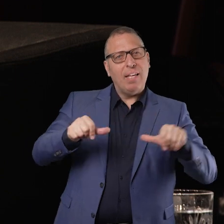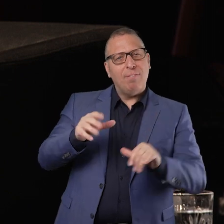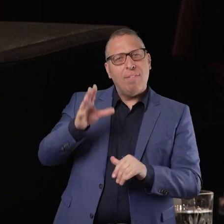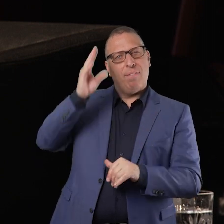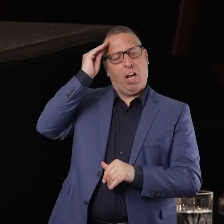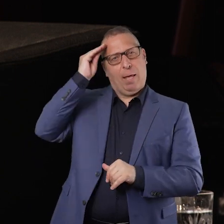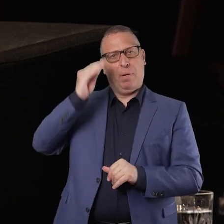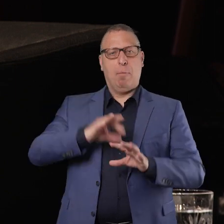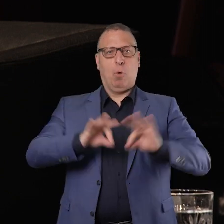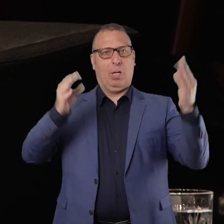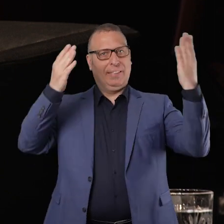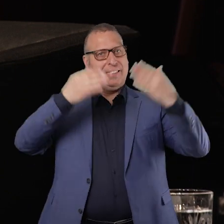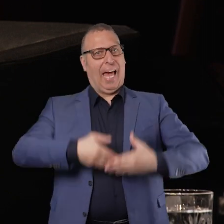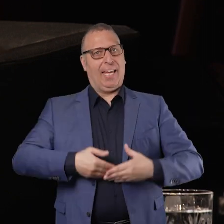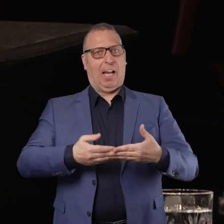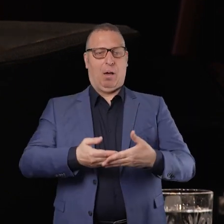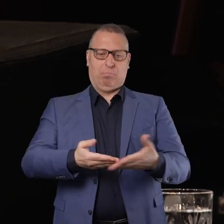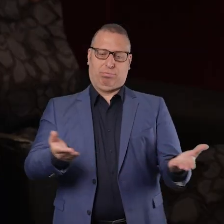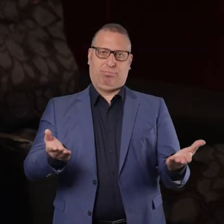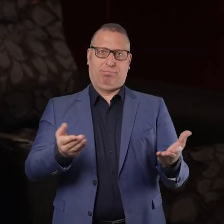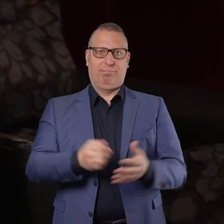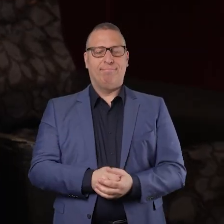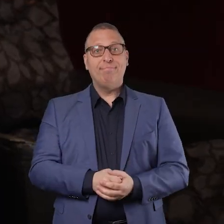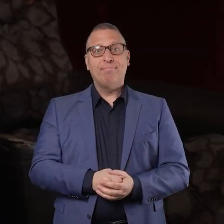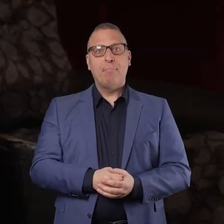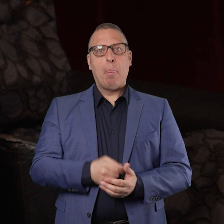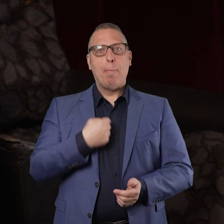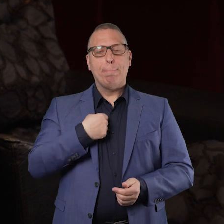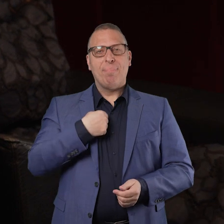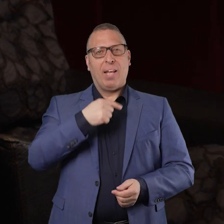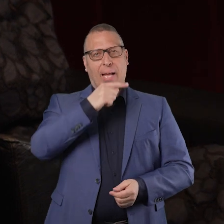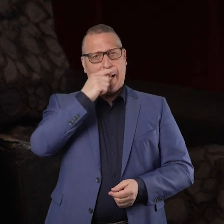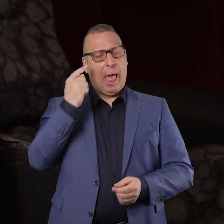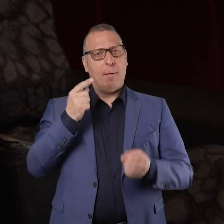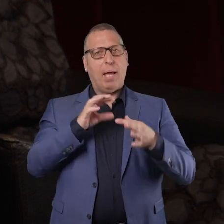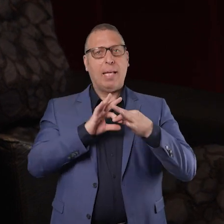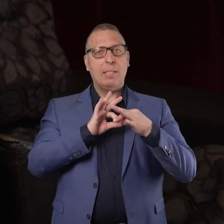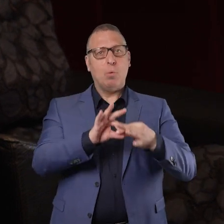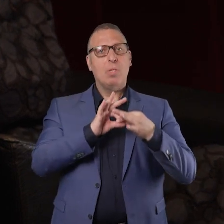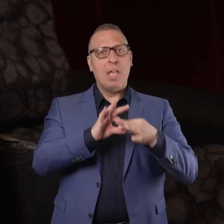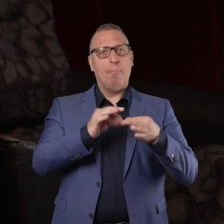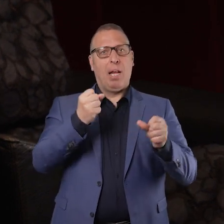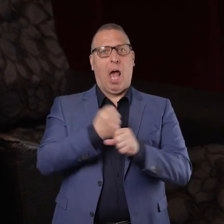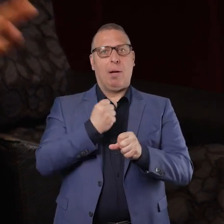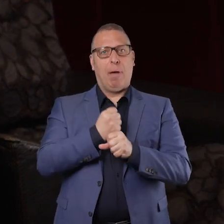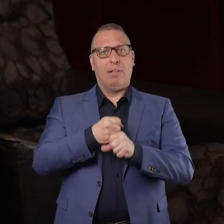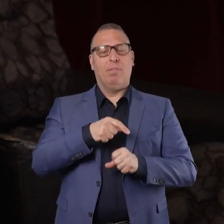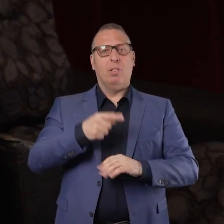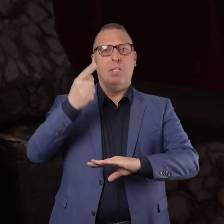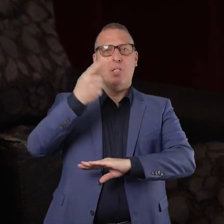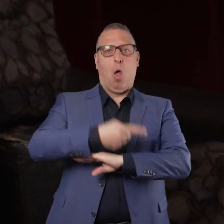Buonasera, tot sind Semmel. Ich glaube, die Zusammenarbeit, die